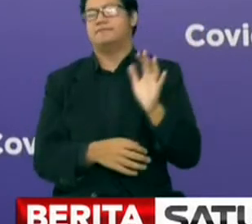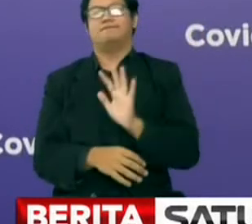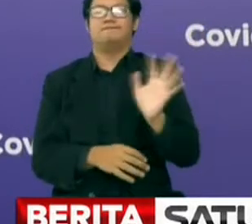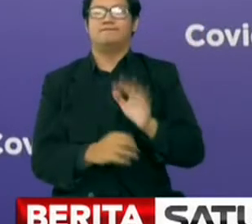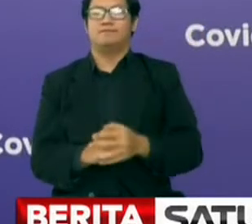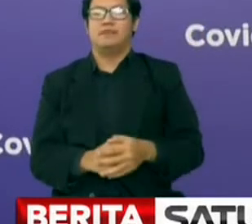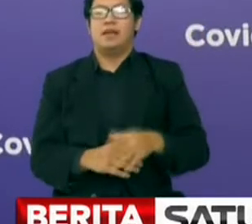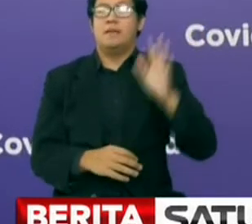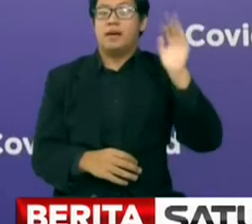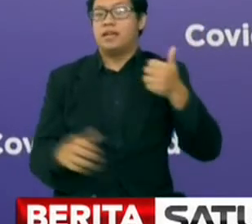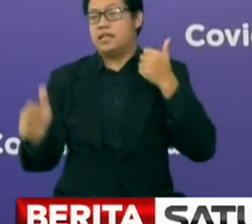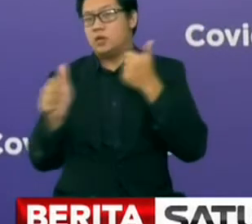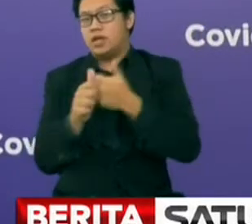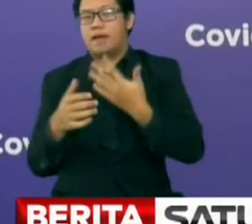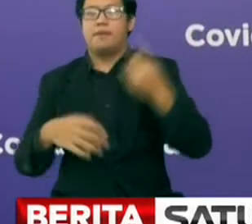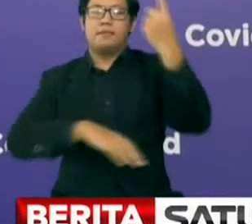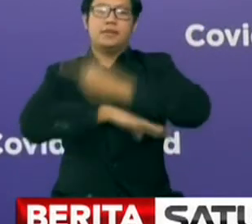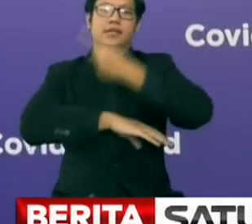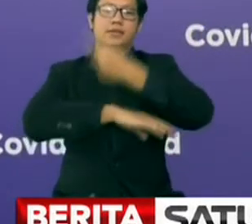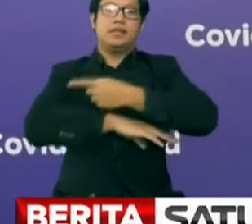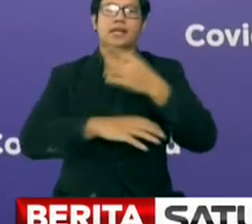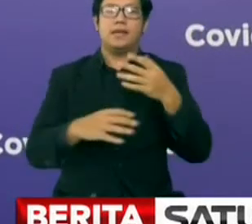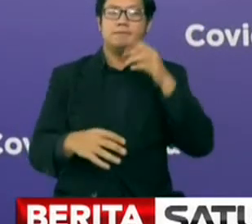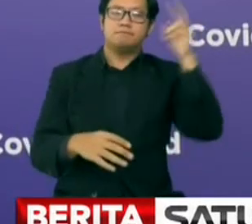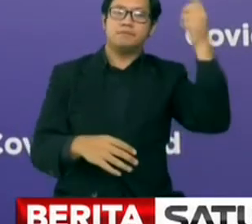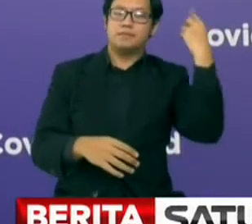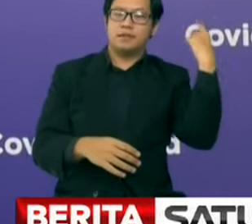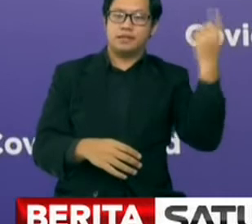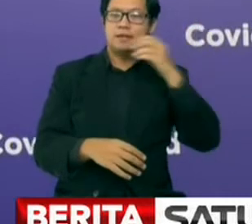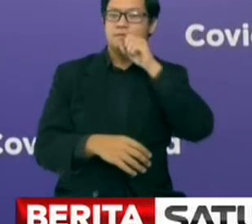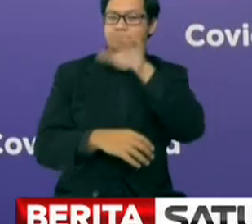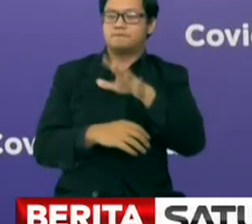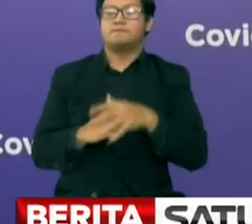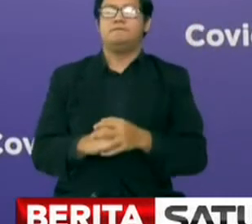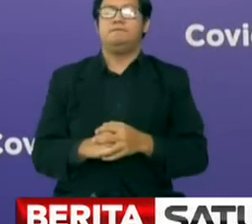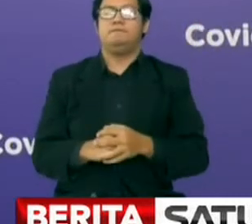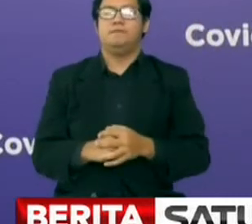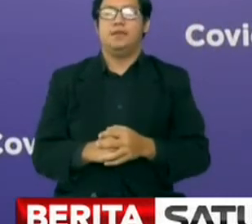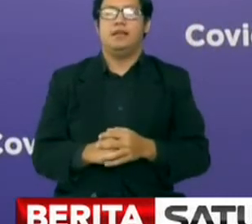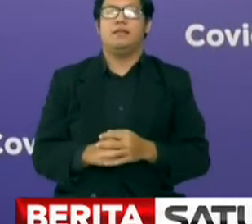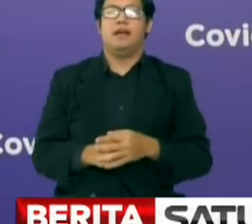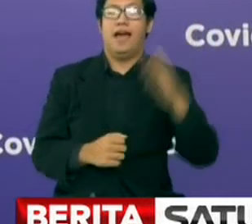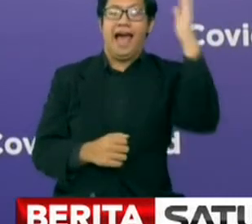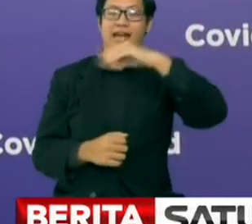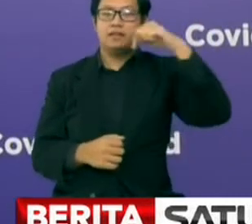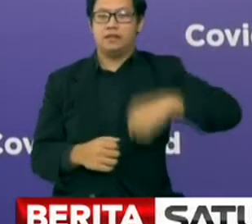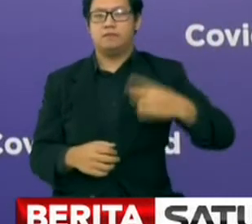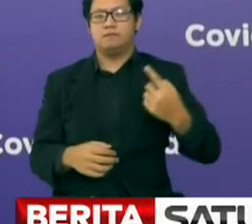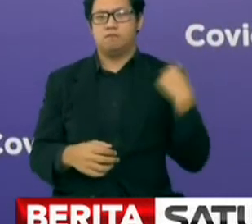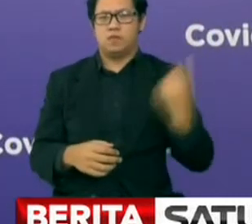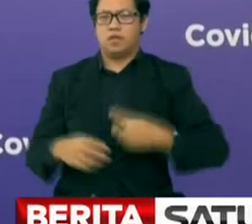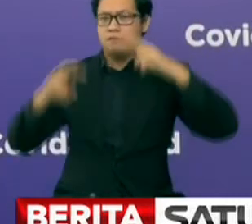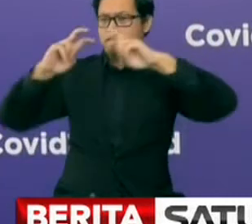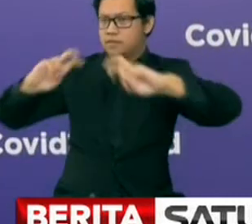baik berita-berita yang telah disampaikan oleh pemerintah hari ini kita sudah melakukan pemeriksaan